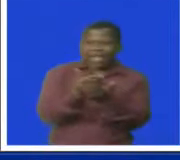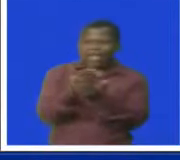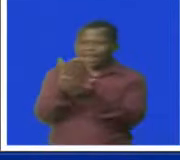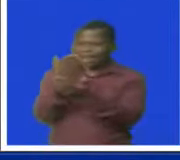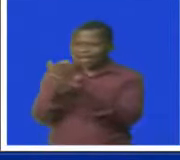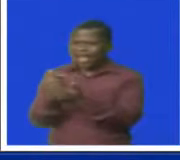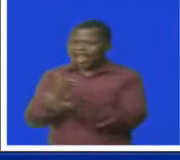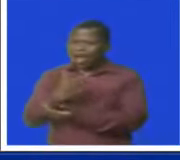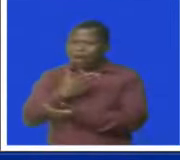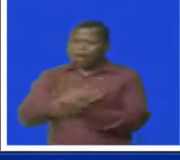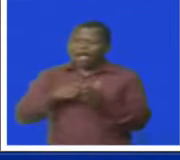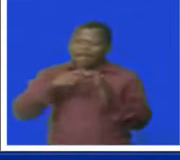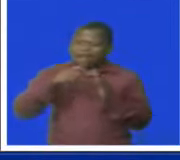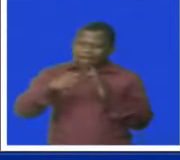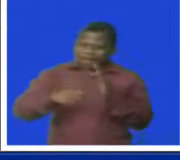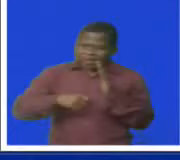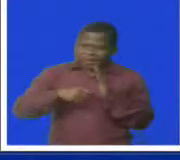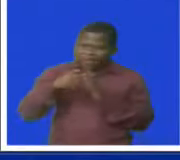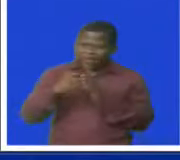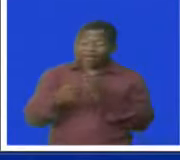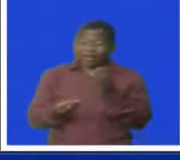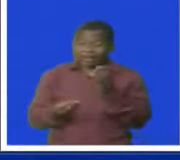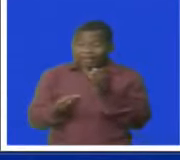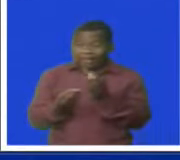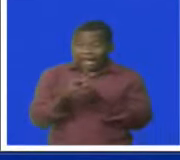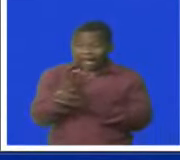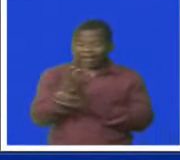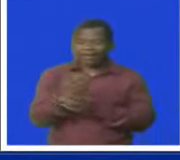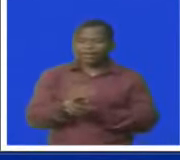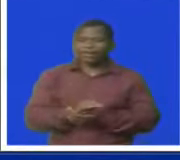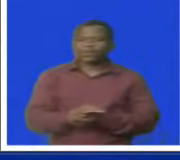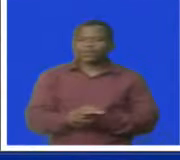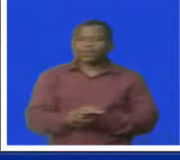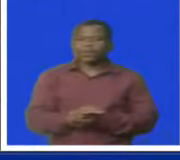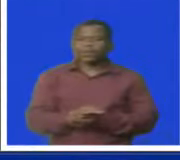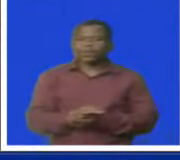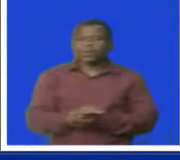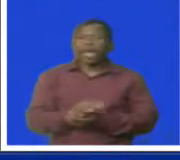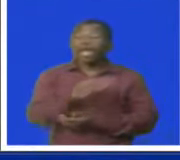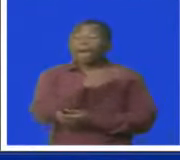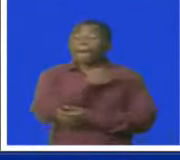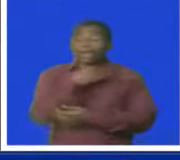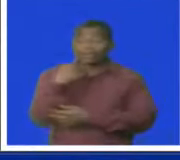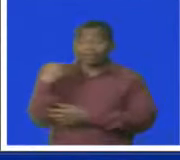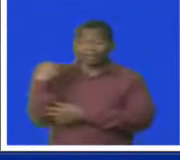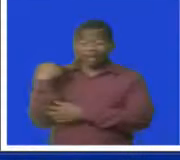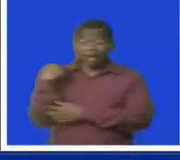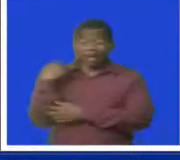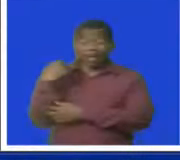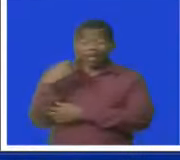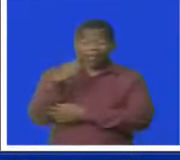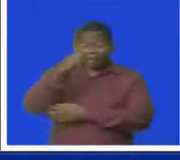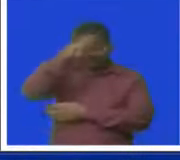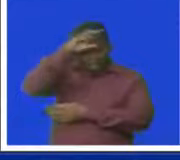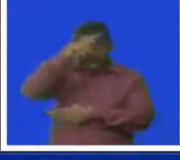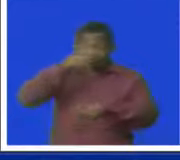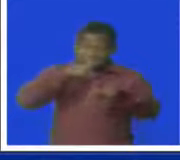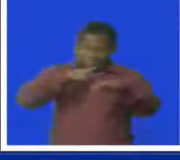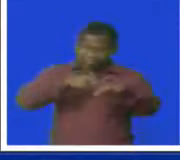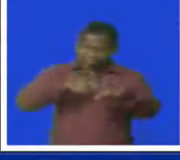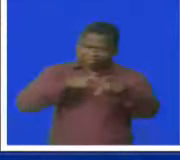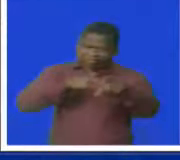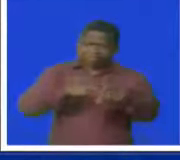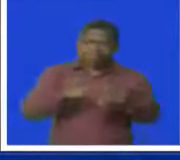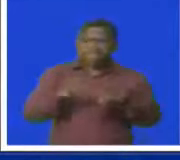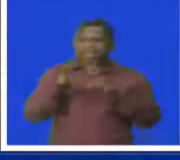waphansi nemandla-ke liwuvakashele lo msebenzi lapho uvulwe kabusha kuthi usebente lokuletha kumamatheka nenjabulo